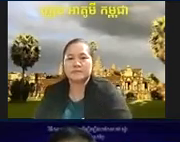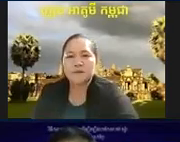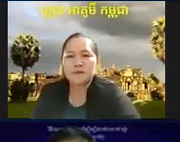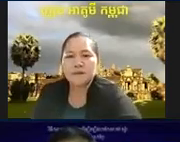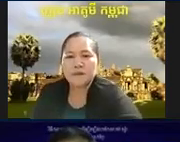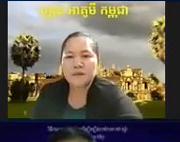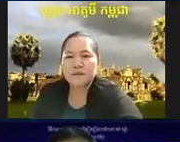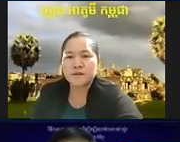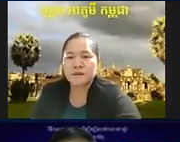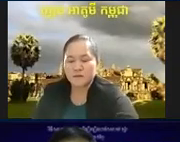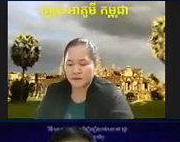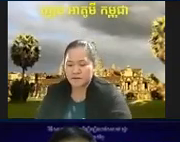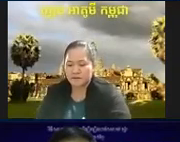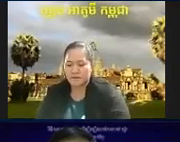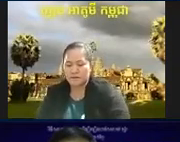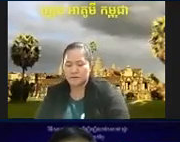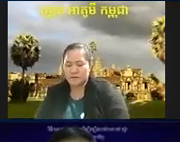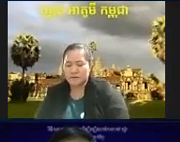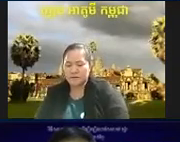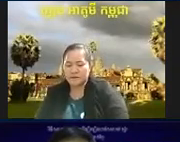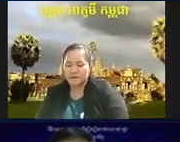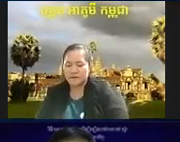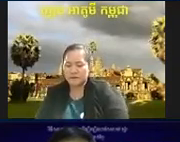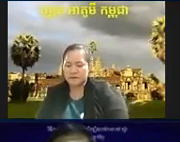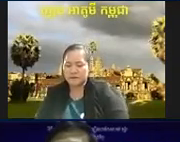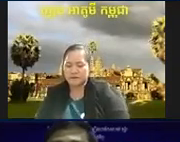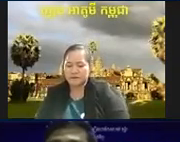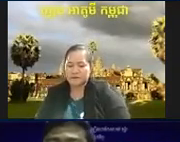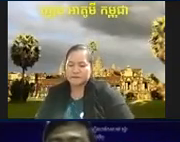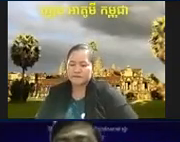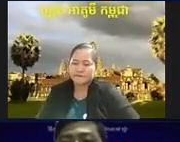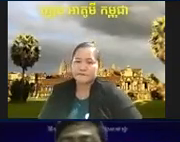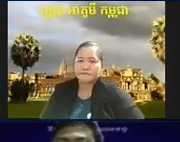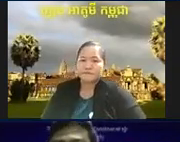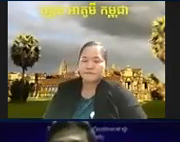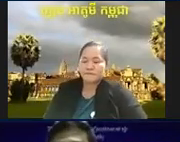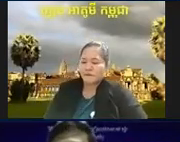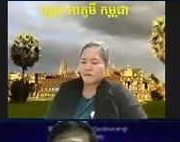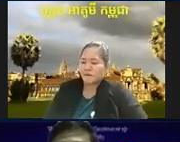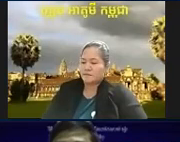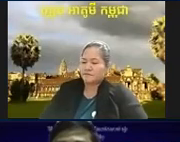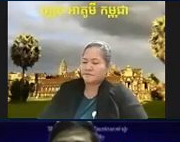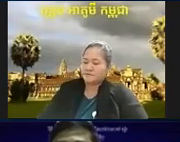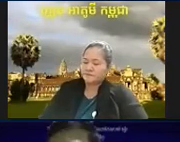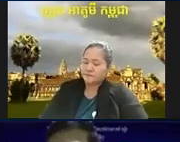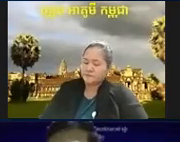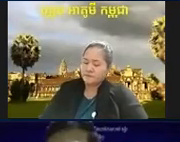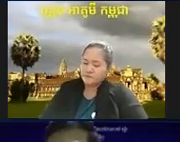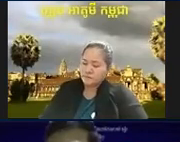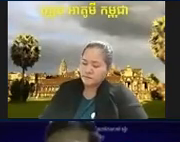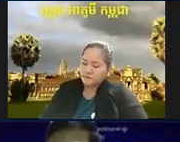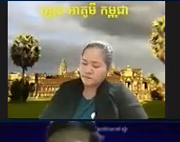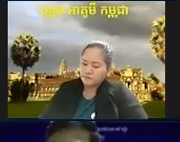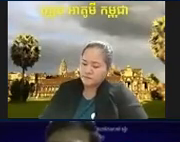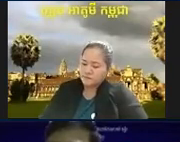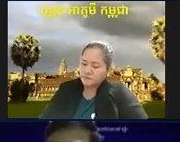chất ní thua dương sầm lấp khuôn dương lươn bằng phật chiêng chủng ngữ phơi cài tiệt cha chẳng xôm oi bông ôn từng ngọc nia che